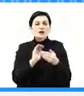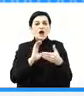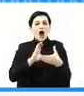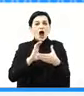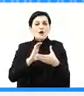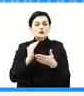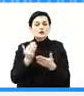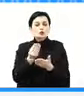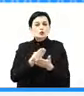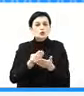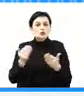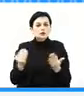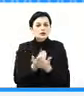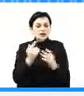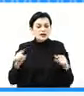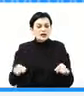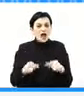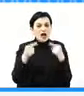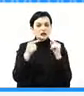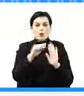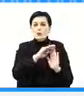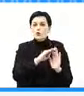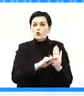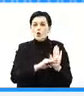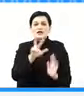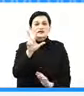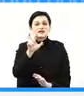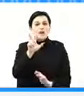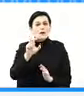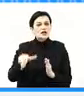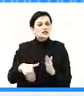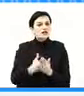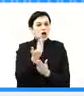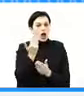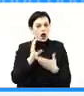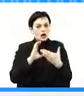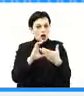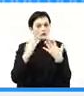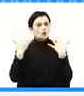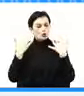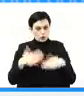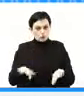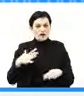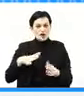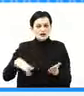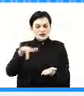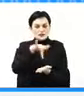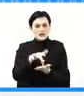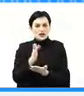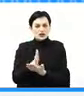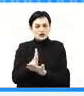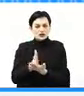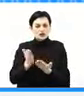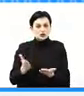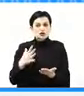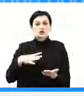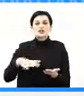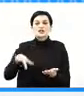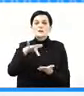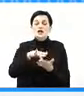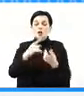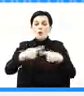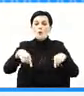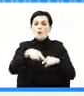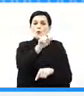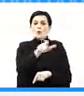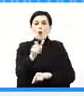განახლების პროგრამა. 300 ახალი მიკროავტობუსი უკვე შემოსულია დედაქალაქში, რომელიც თბილისის